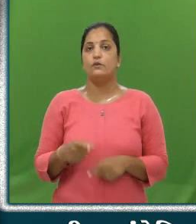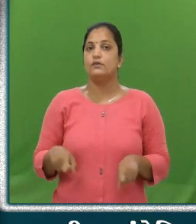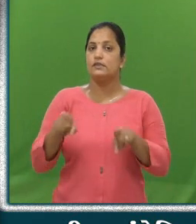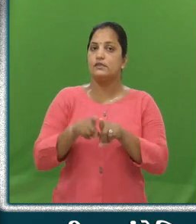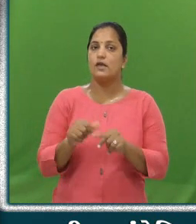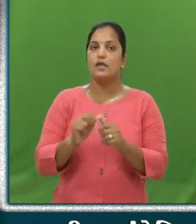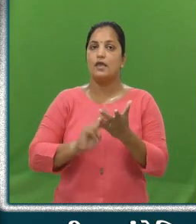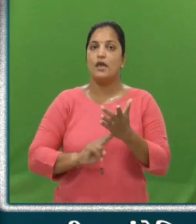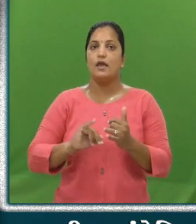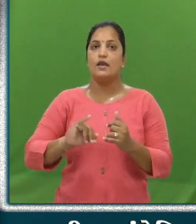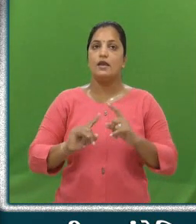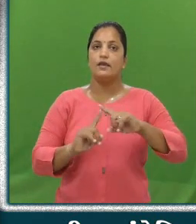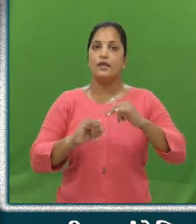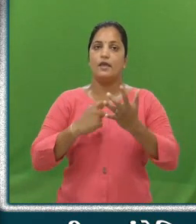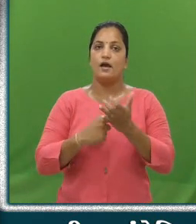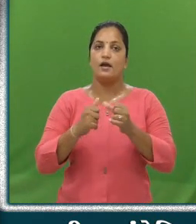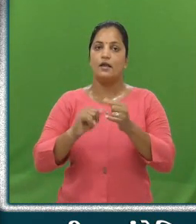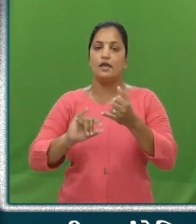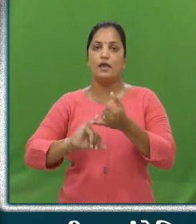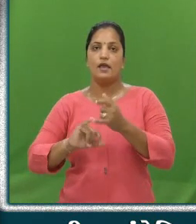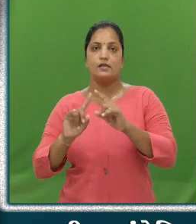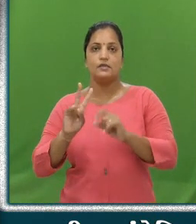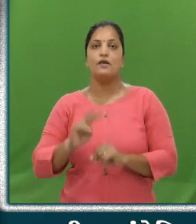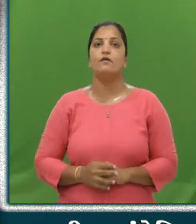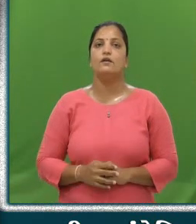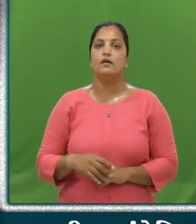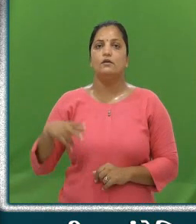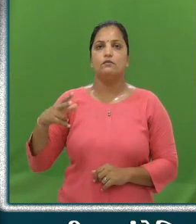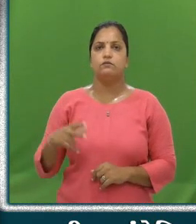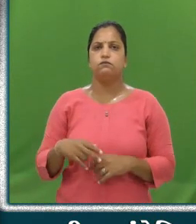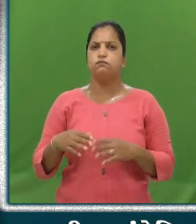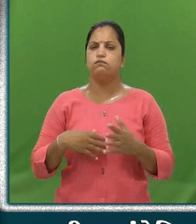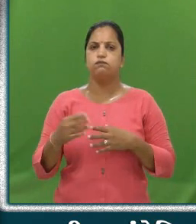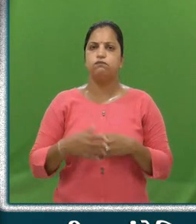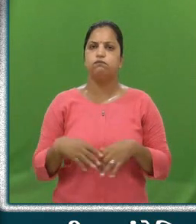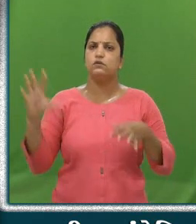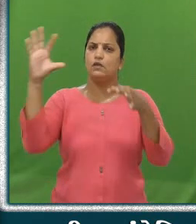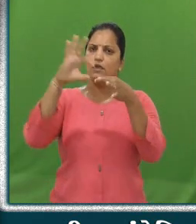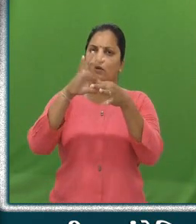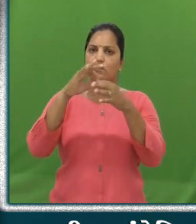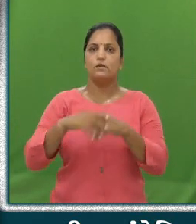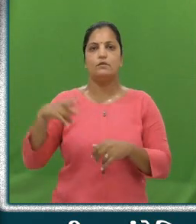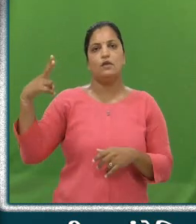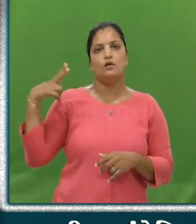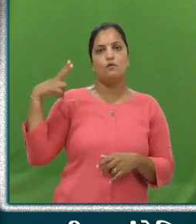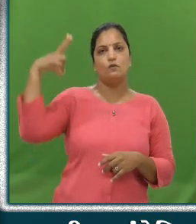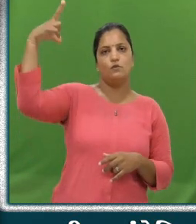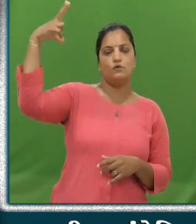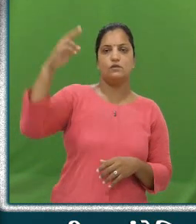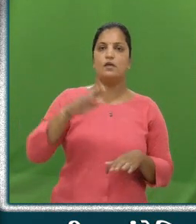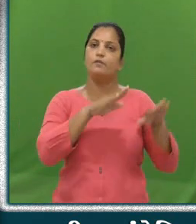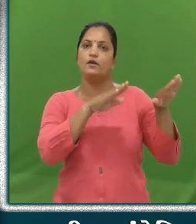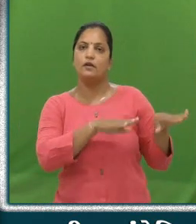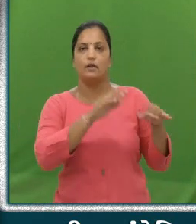જે અંતઃસ્ત્રાવો જે છે એ શું કરે છે તો તેઓનું પ્રમાણ જે રીતે જે જોવા મળતો હોય છે તે રીતે